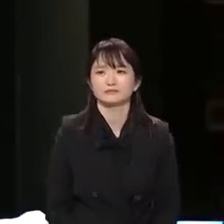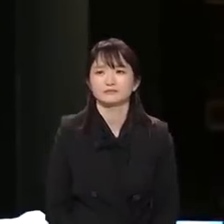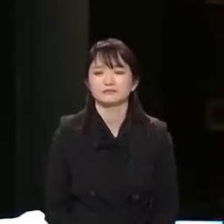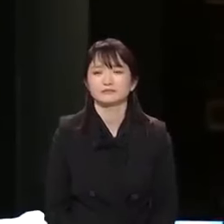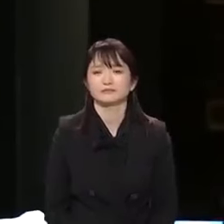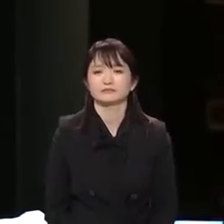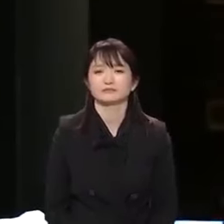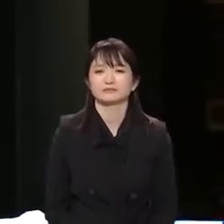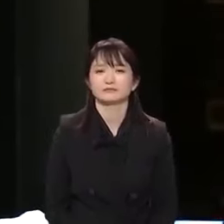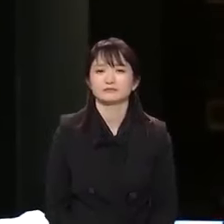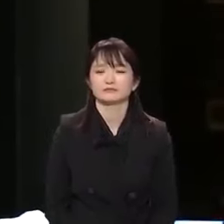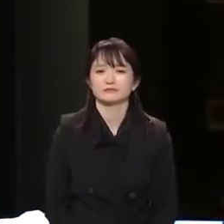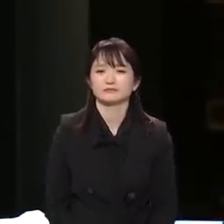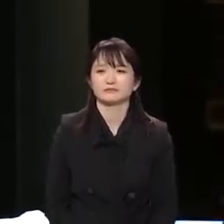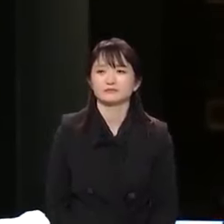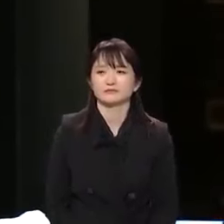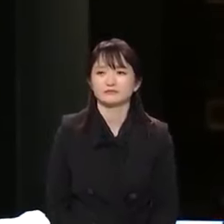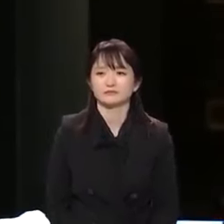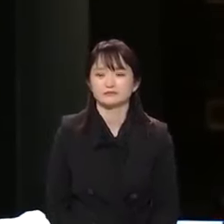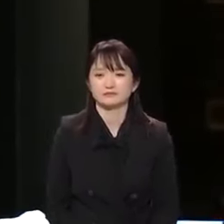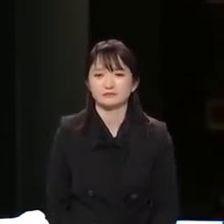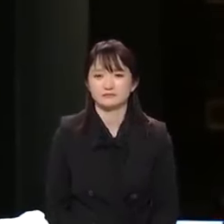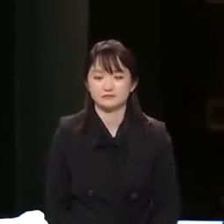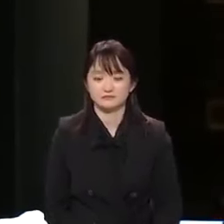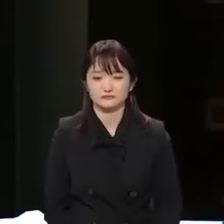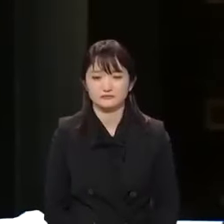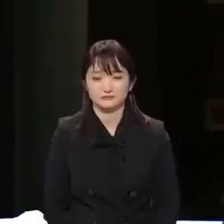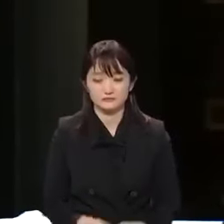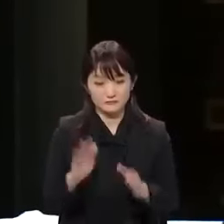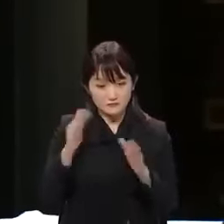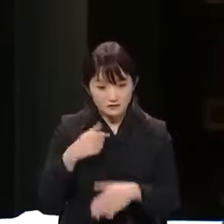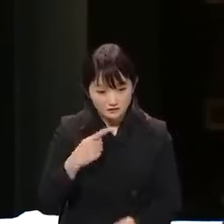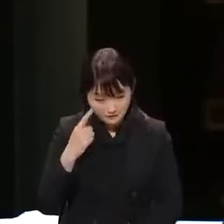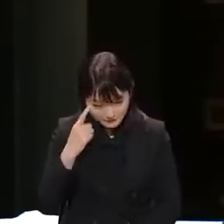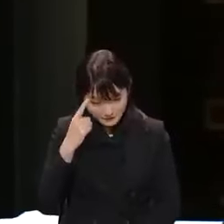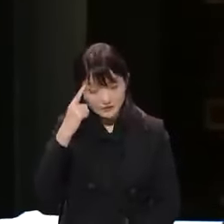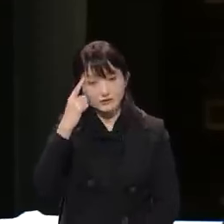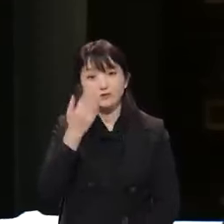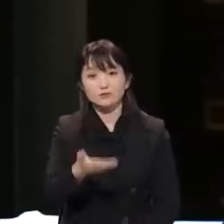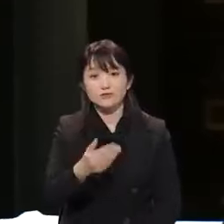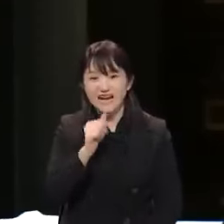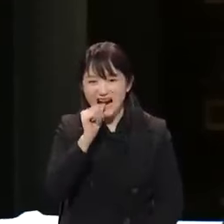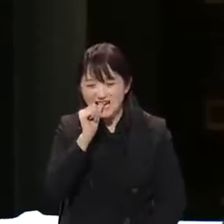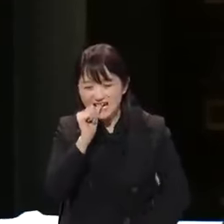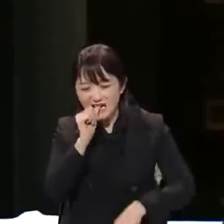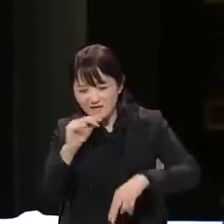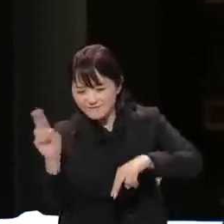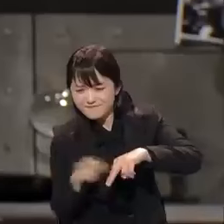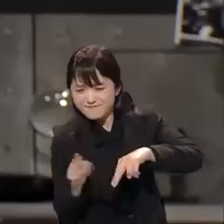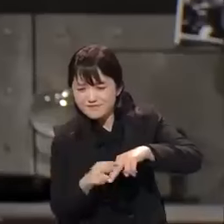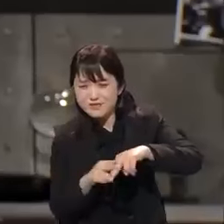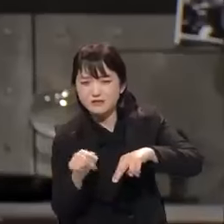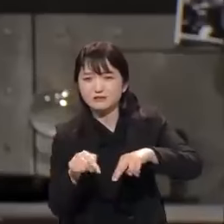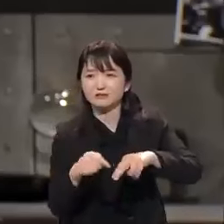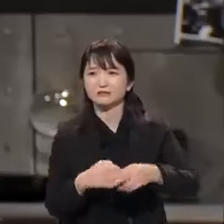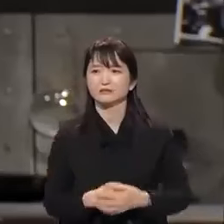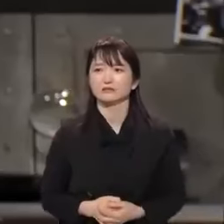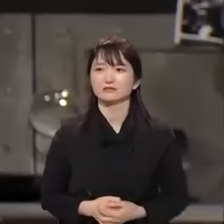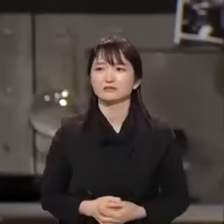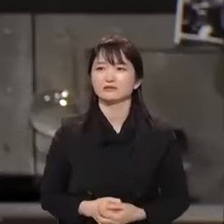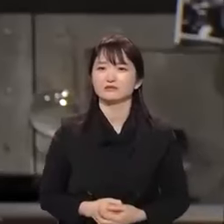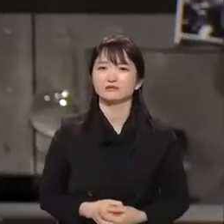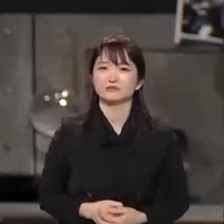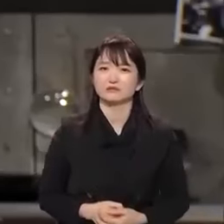양 변호사님, 깨달음을 주려고 쇠방망이로 두들겨 팼다는 겁니다. 도대체 아이가